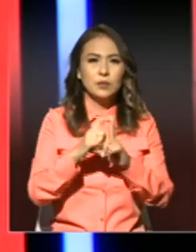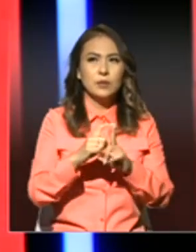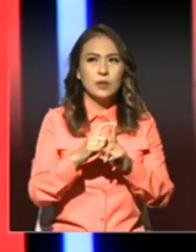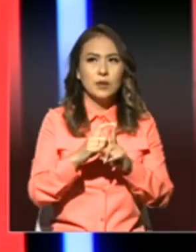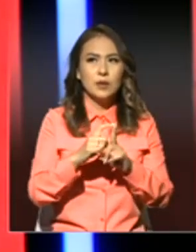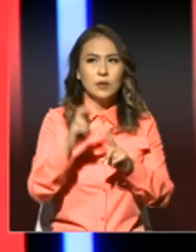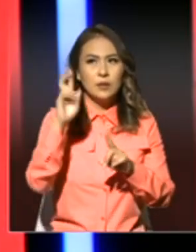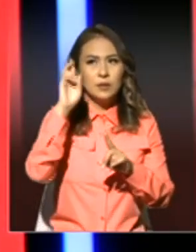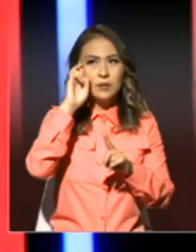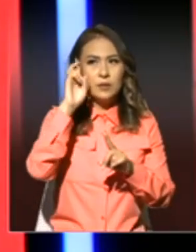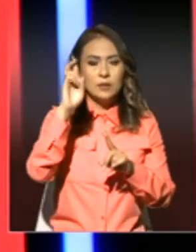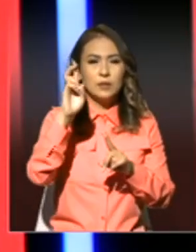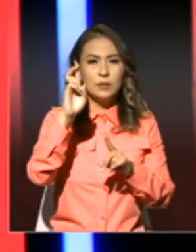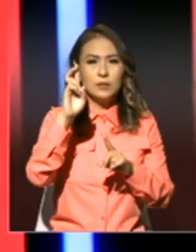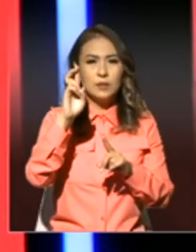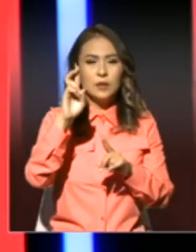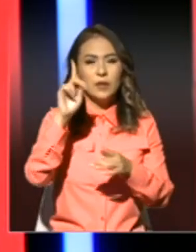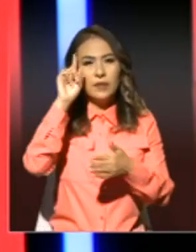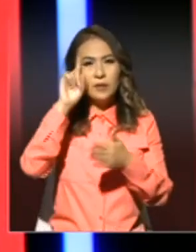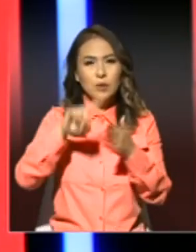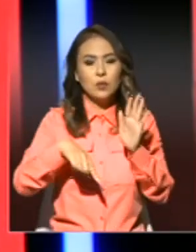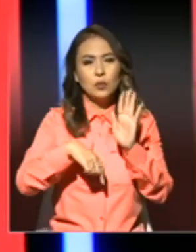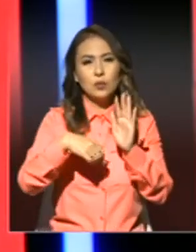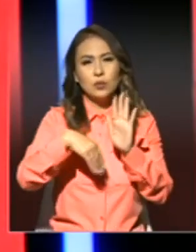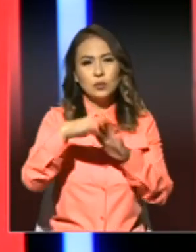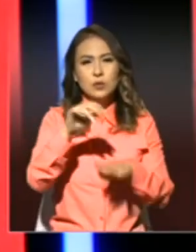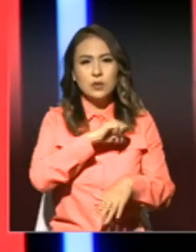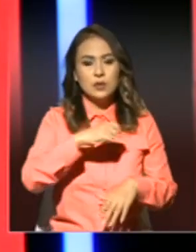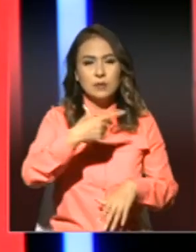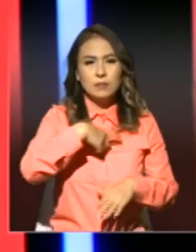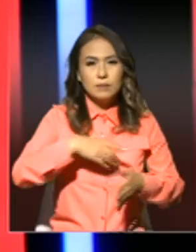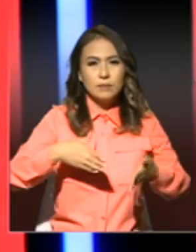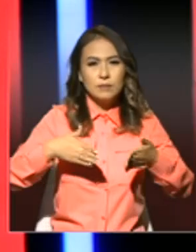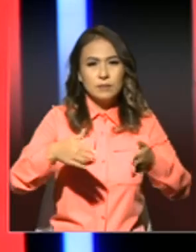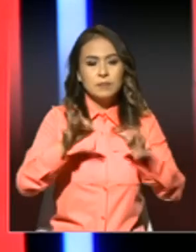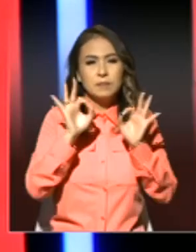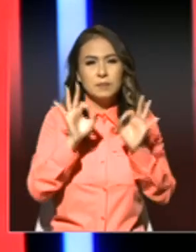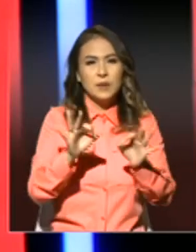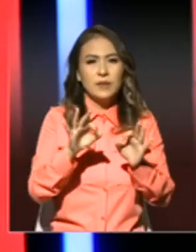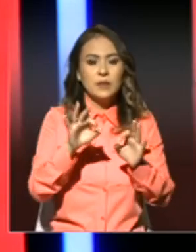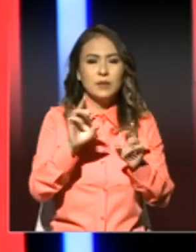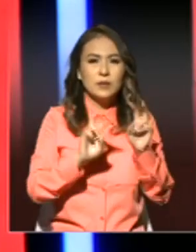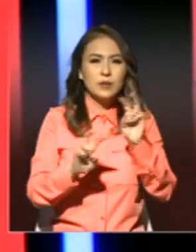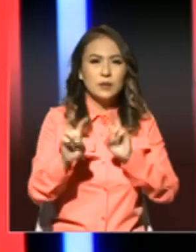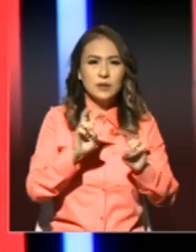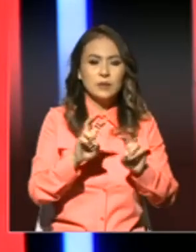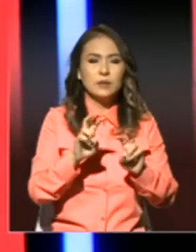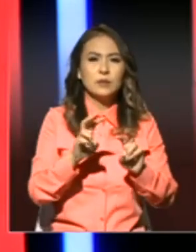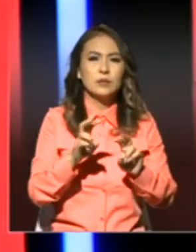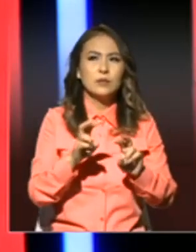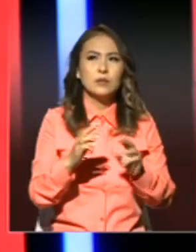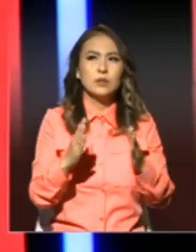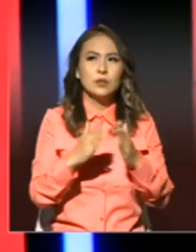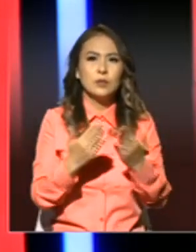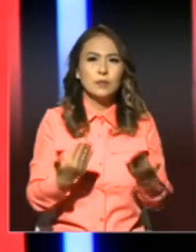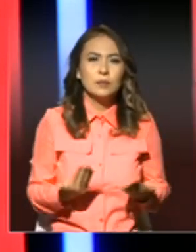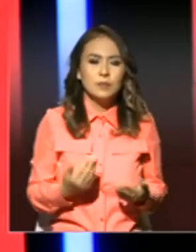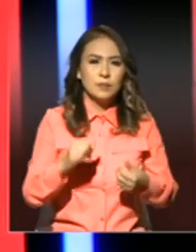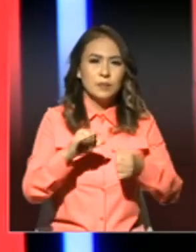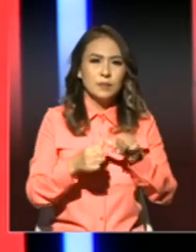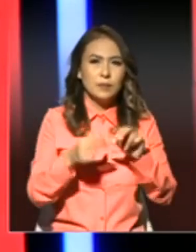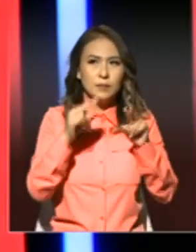Мемлекетке арқа сүйей бергенше, әркім өз бетінше дұрыс жол іздеген тиімді ғой. Сол емес пе? Және тұрғын үй нарығын бақылауда